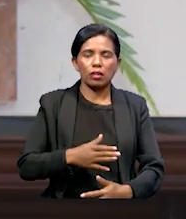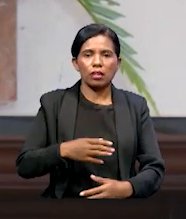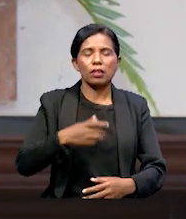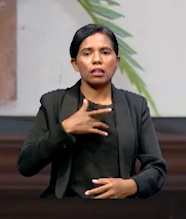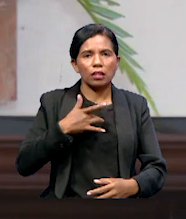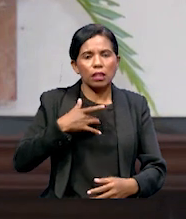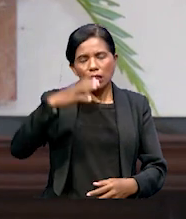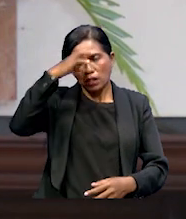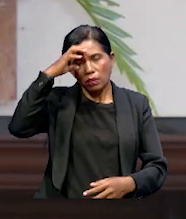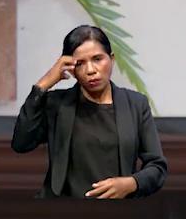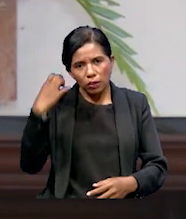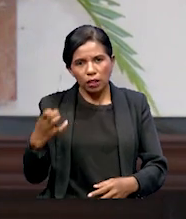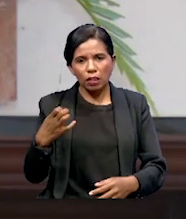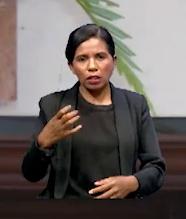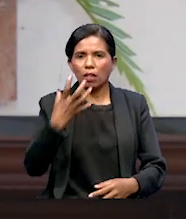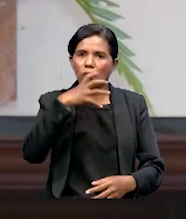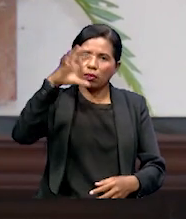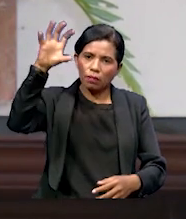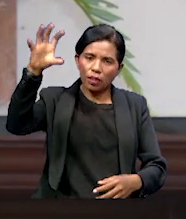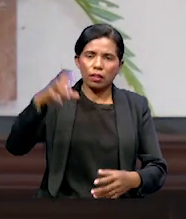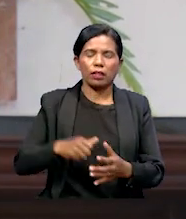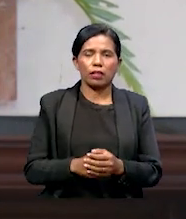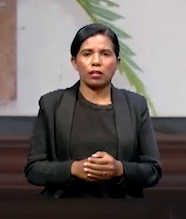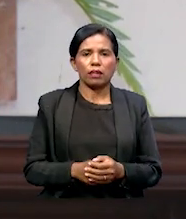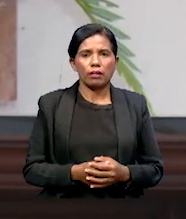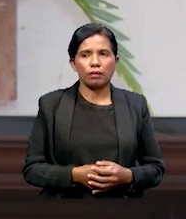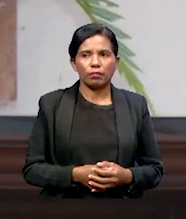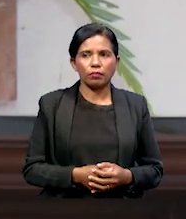ihadet lor laran mai be haroe